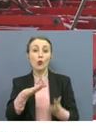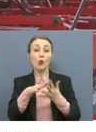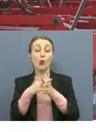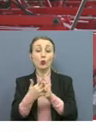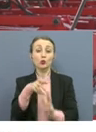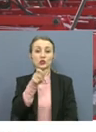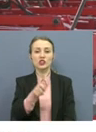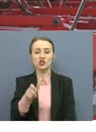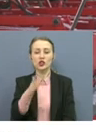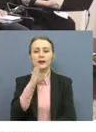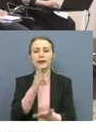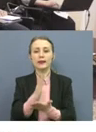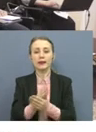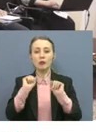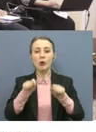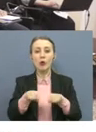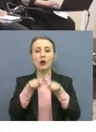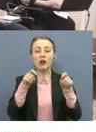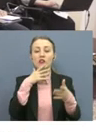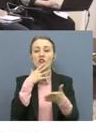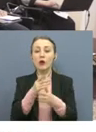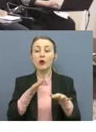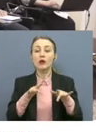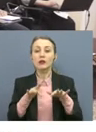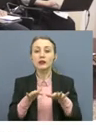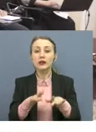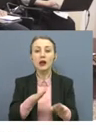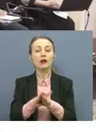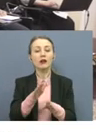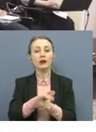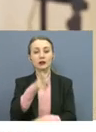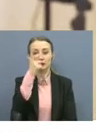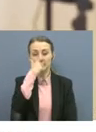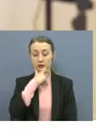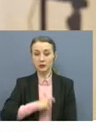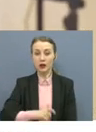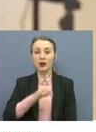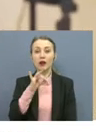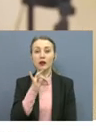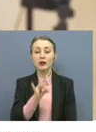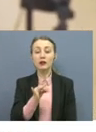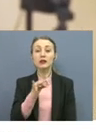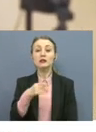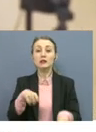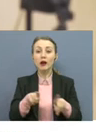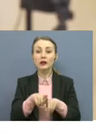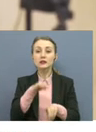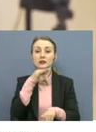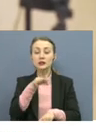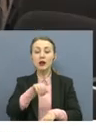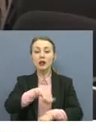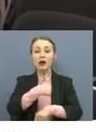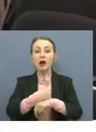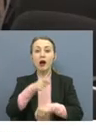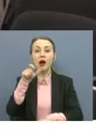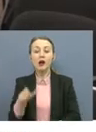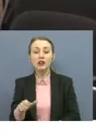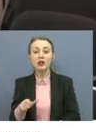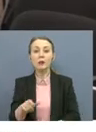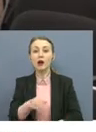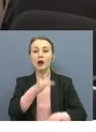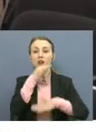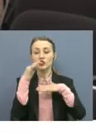асыл тұқымды мал өсіріп, ет пен сүт өндірісіне көңіл бөлген. 2019 жылы Астраханның агроөнеркәсіп саласы нарыққа ұсынған жалпы